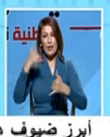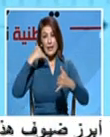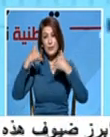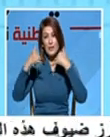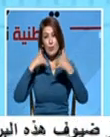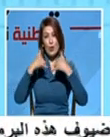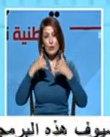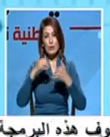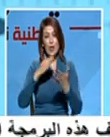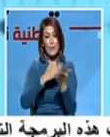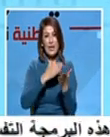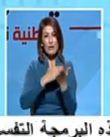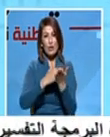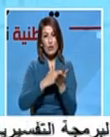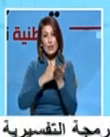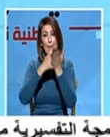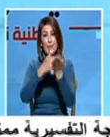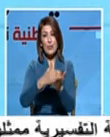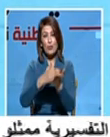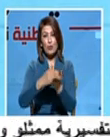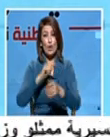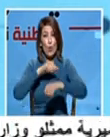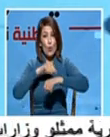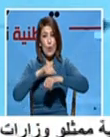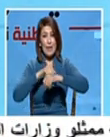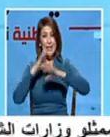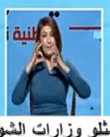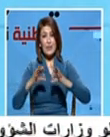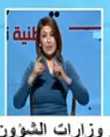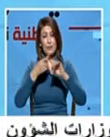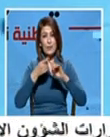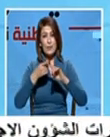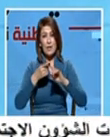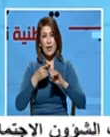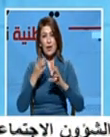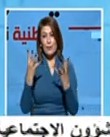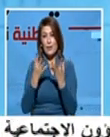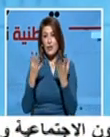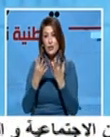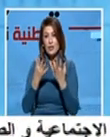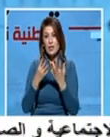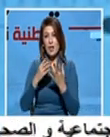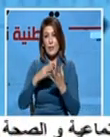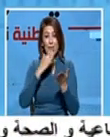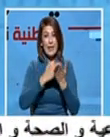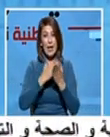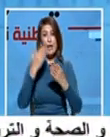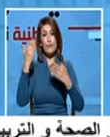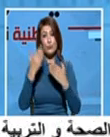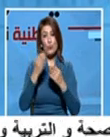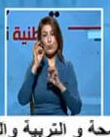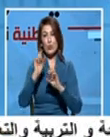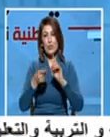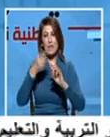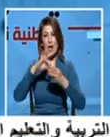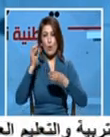ريفيرونس دو لا دوموند ونزيدوا نبعثوا لهم اجال والاجراءات معناها معالجه الملفات نتاعهم. هذا كاجراء اولي.